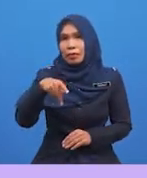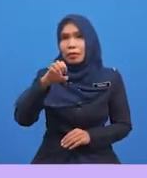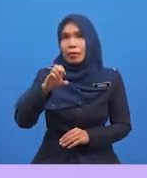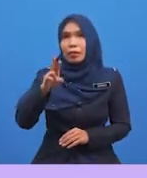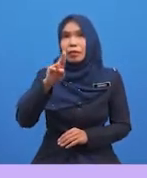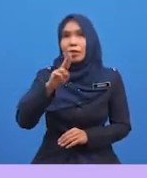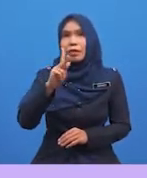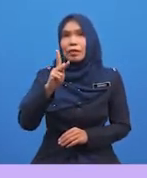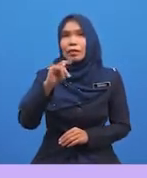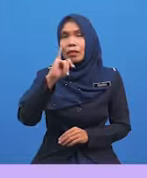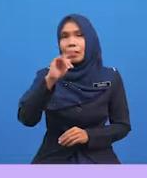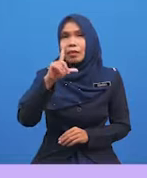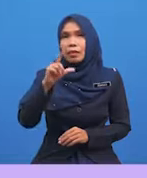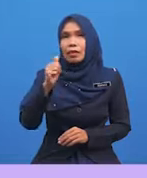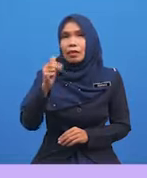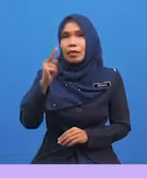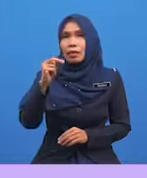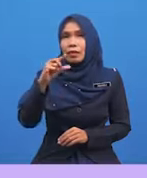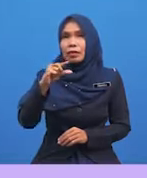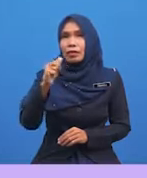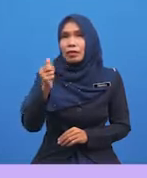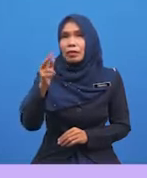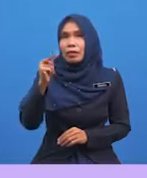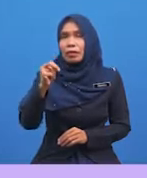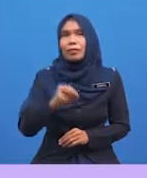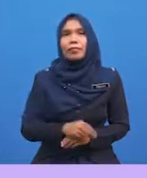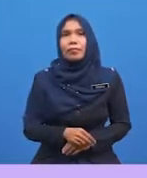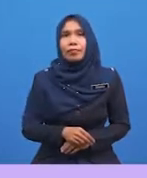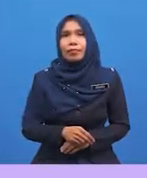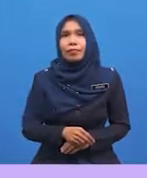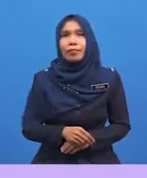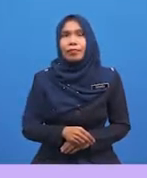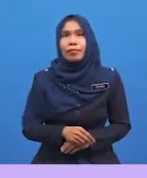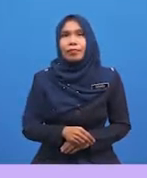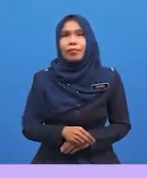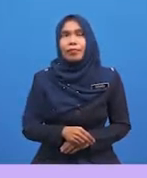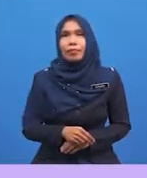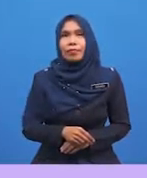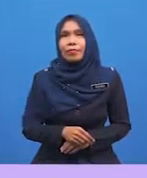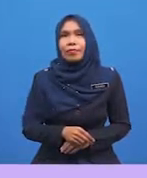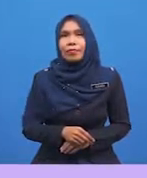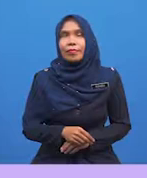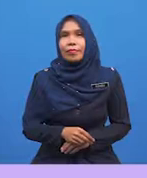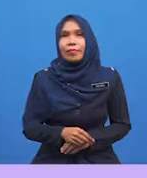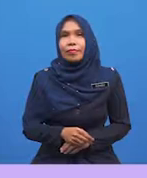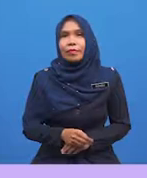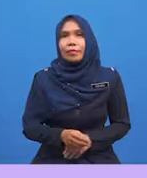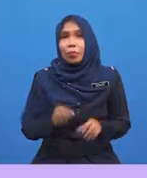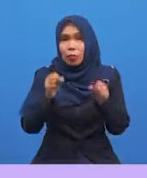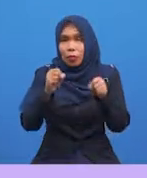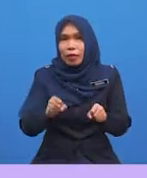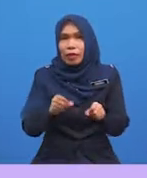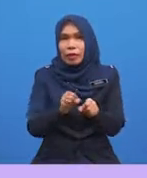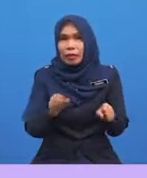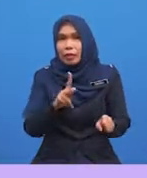menghasilkan pelbagai jenis produk untuk penduduk. Sektor perindustrian mampu menyediakan peluang